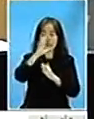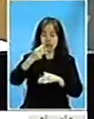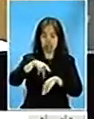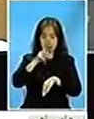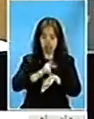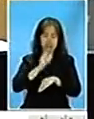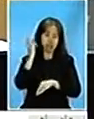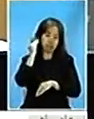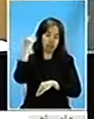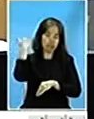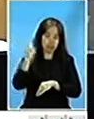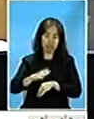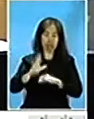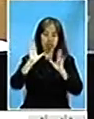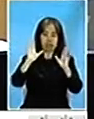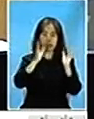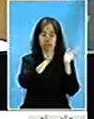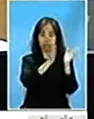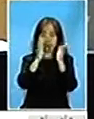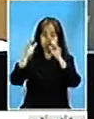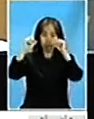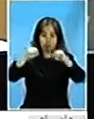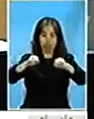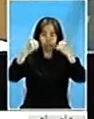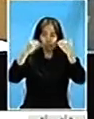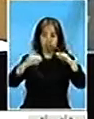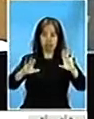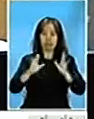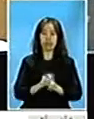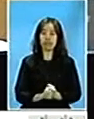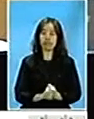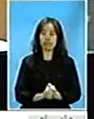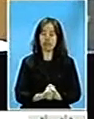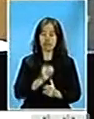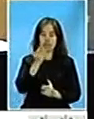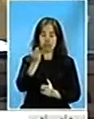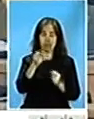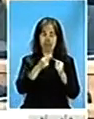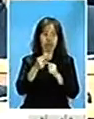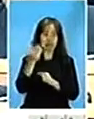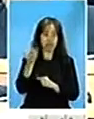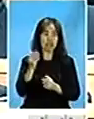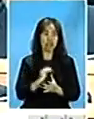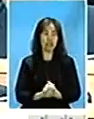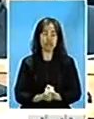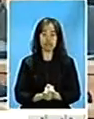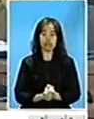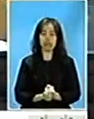ะนี้เป็นข้อตกลงทั้งสองฝ่ายอยู่แล้วว่าประธานจะควบคุมเองนะครับเชิญท่านต่อ ครับ ท่าน